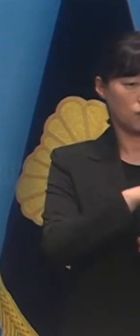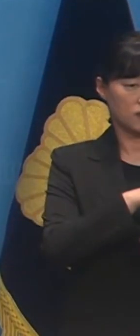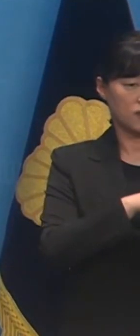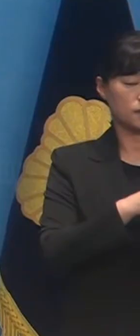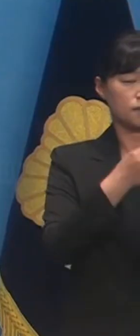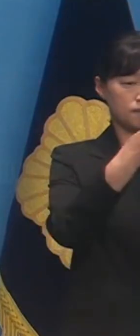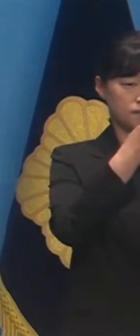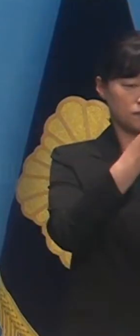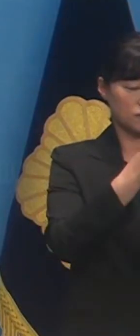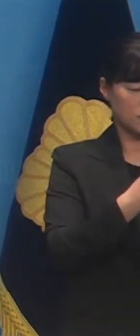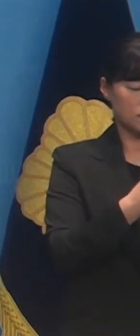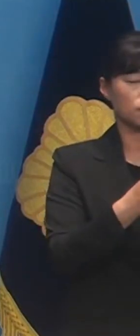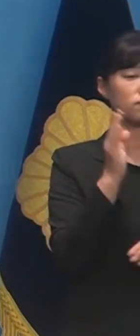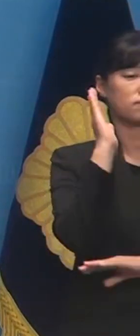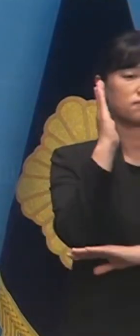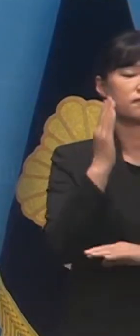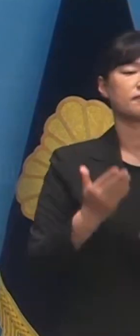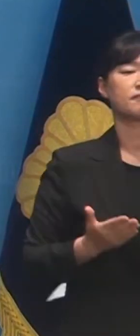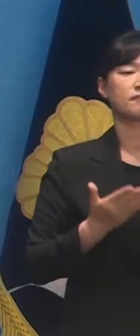의원님 순서대로 낭독해 주시겠습니다.